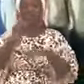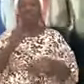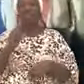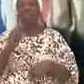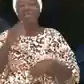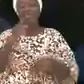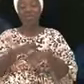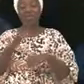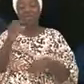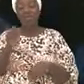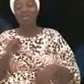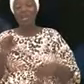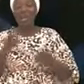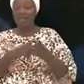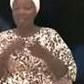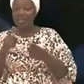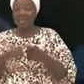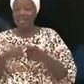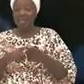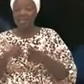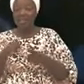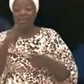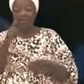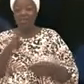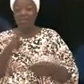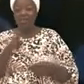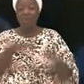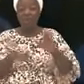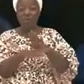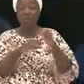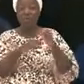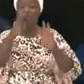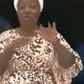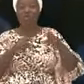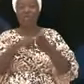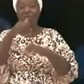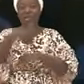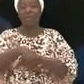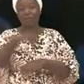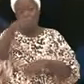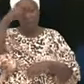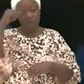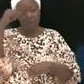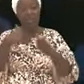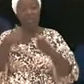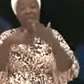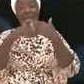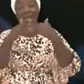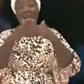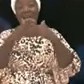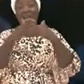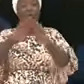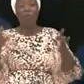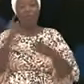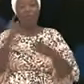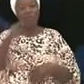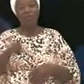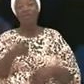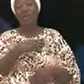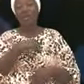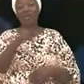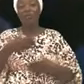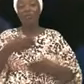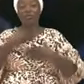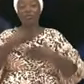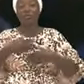civile ce soir le ciel va s'ouvrir si toi tu recevras